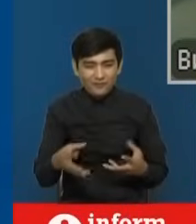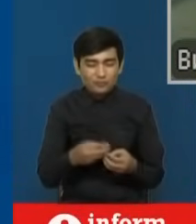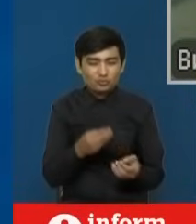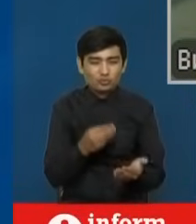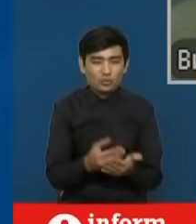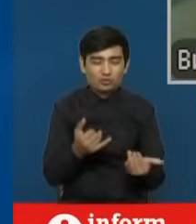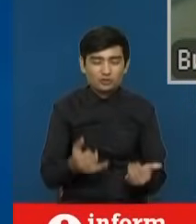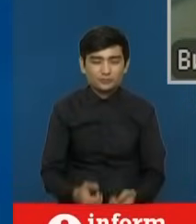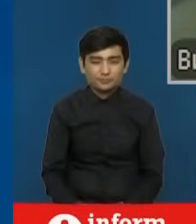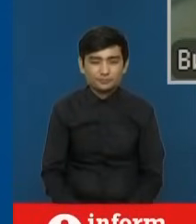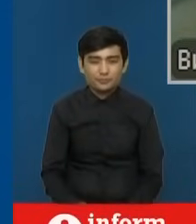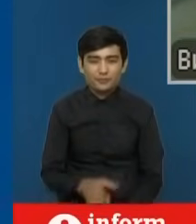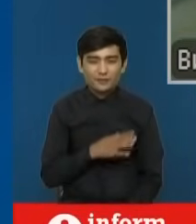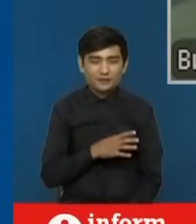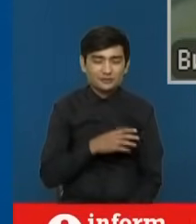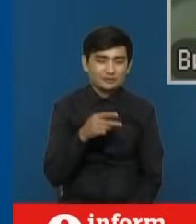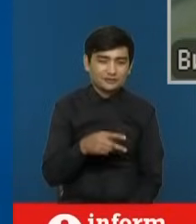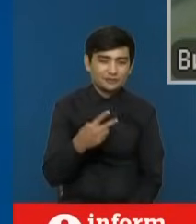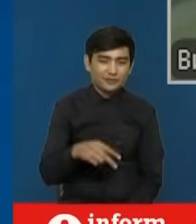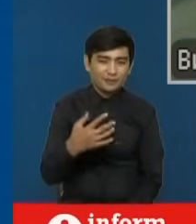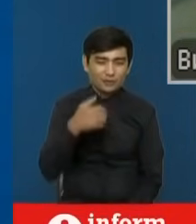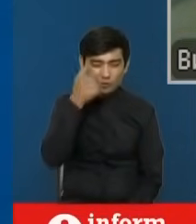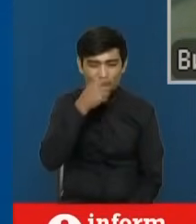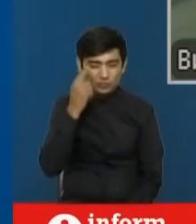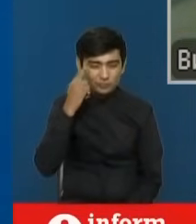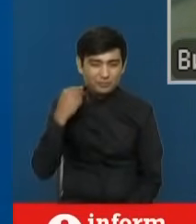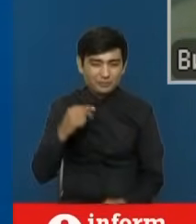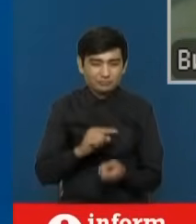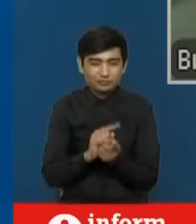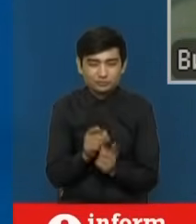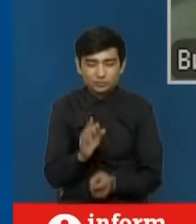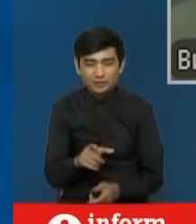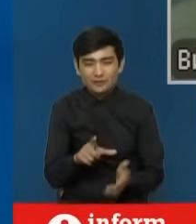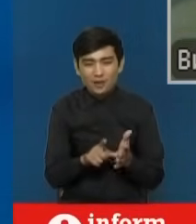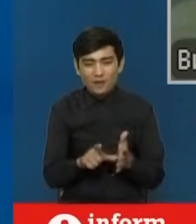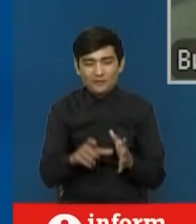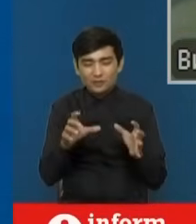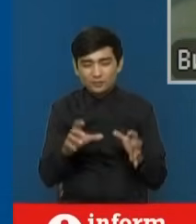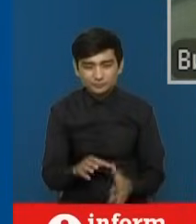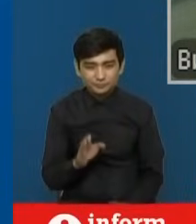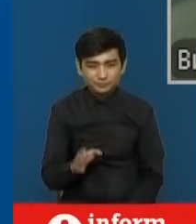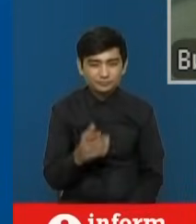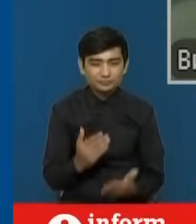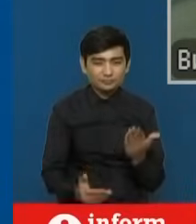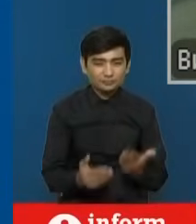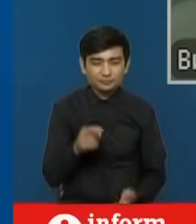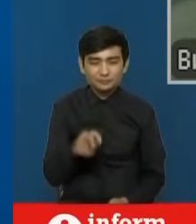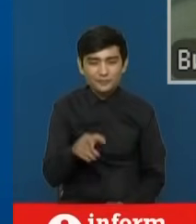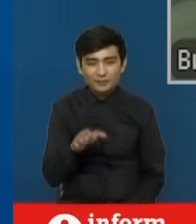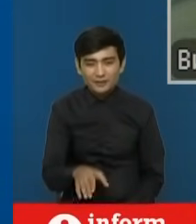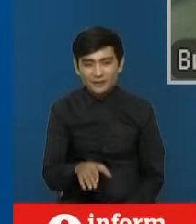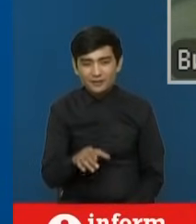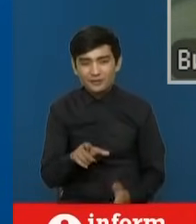могут быть в 2025 году какие-то перемены, если поменяется налоговое законодательство, если там те, кто